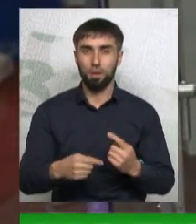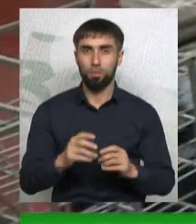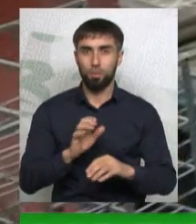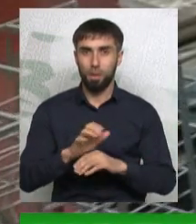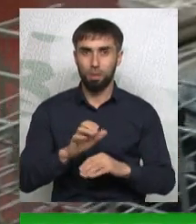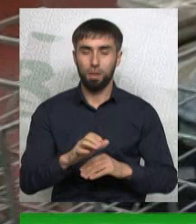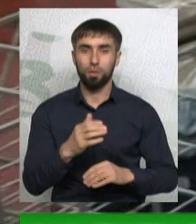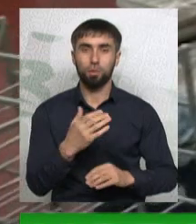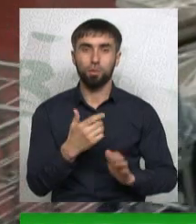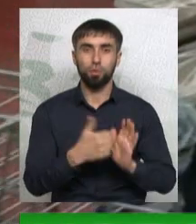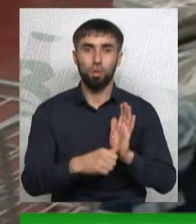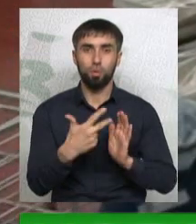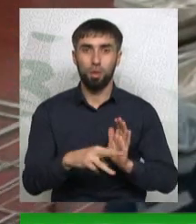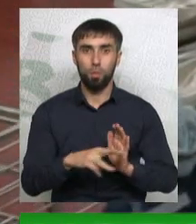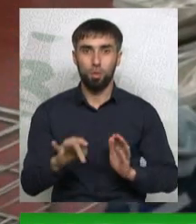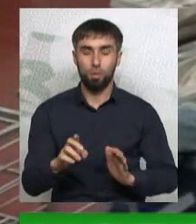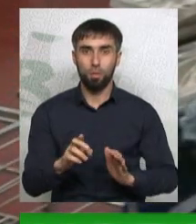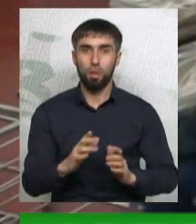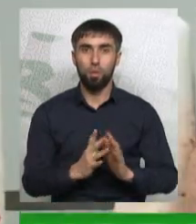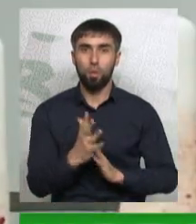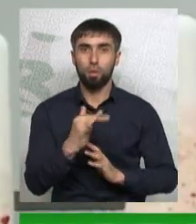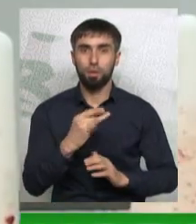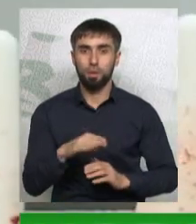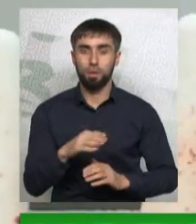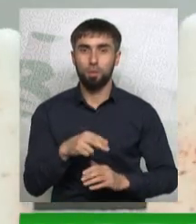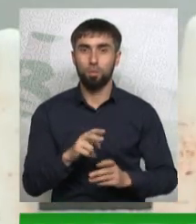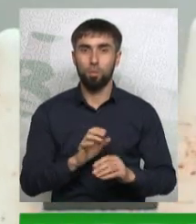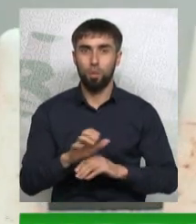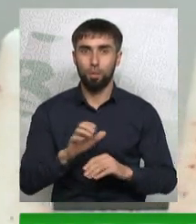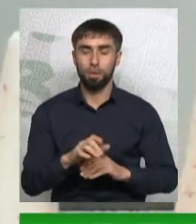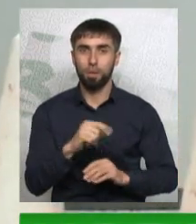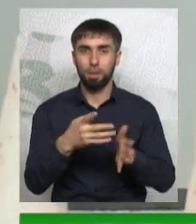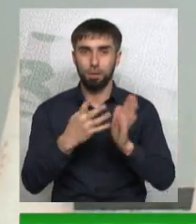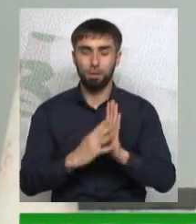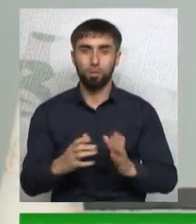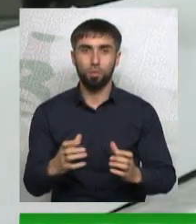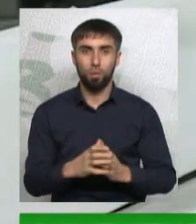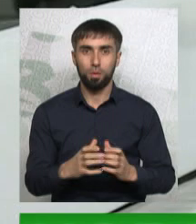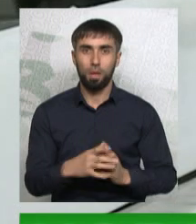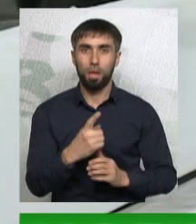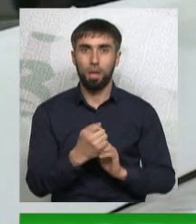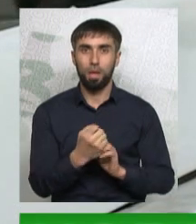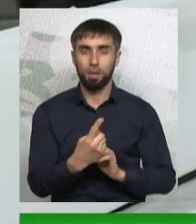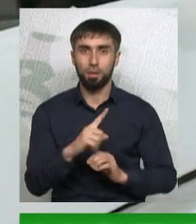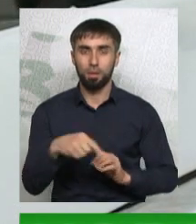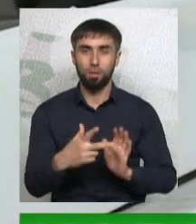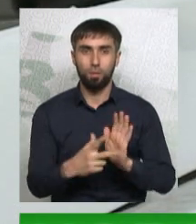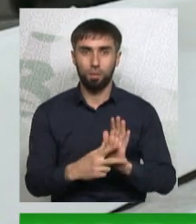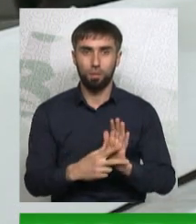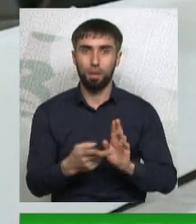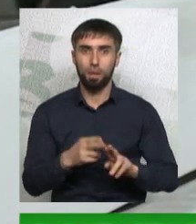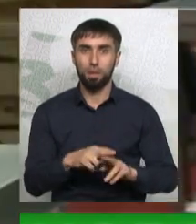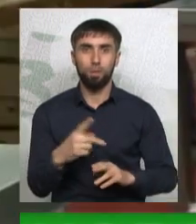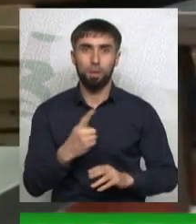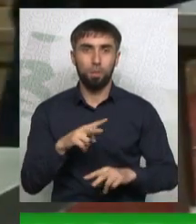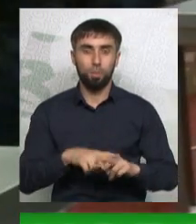предприятиям 630 миллионов рублей. Рост индекса промышленного производства за 9 месяцев составил 11,8. Это